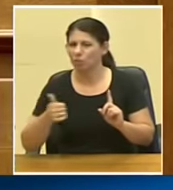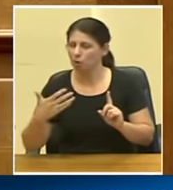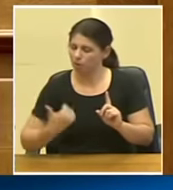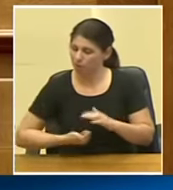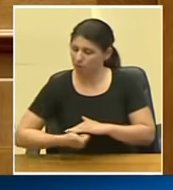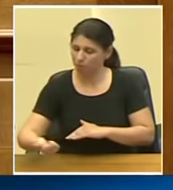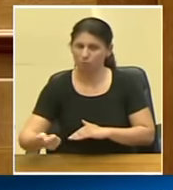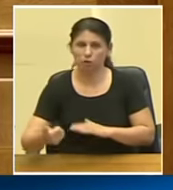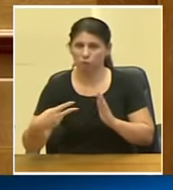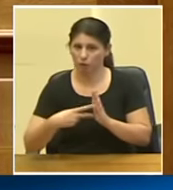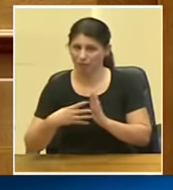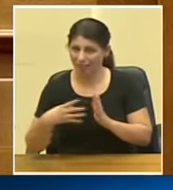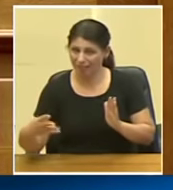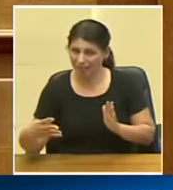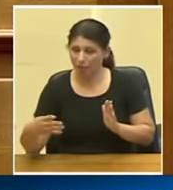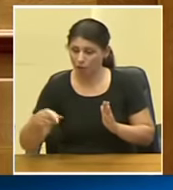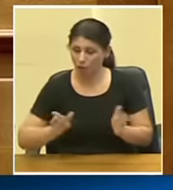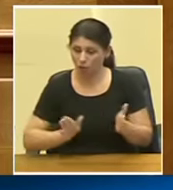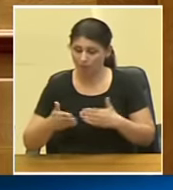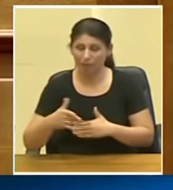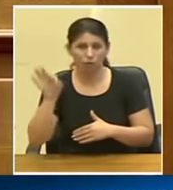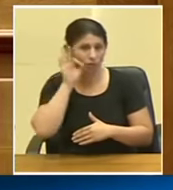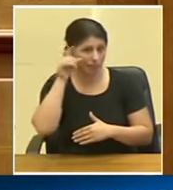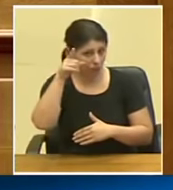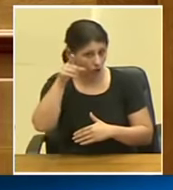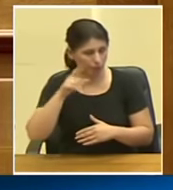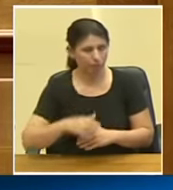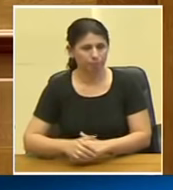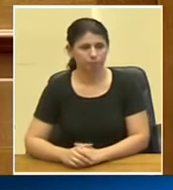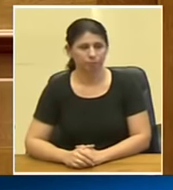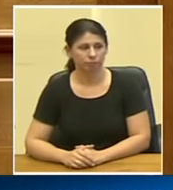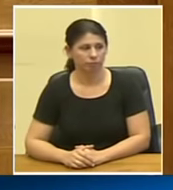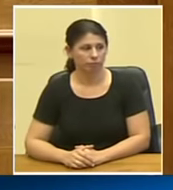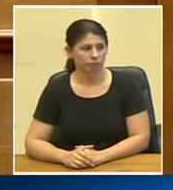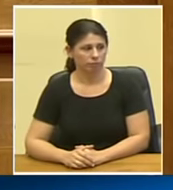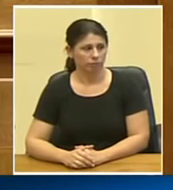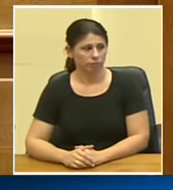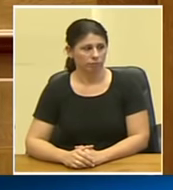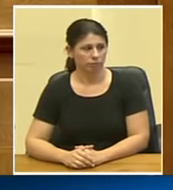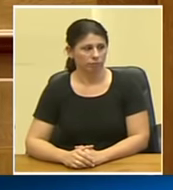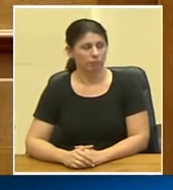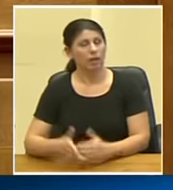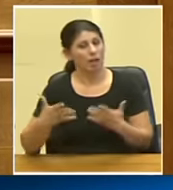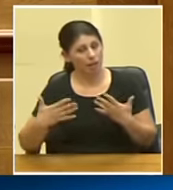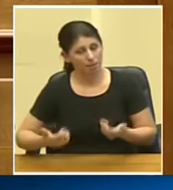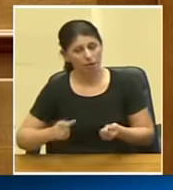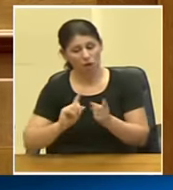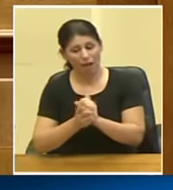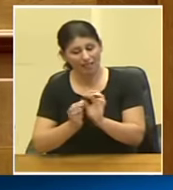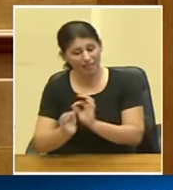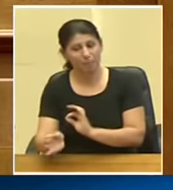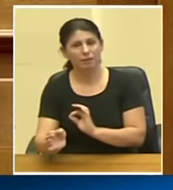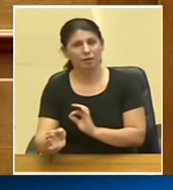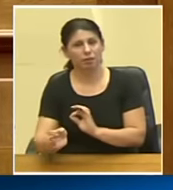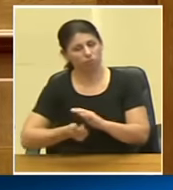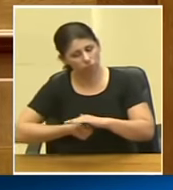του 19, αυτό το πακέτο στη Θεσσαλονίκη, της Θεσσαλονίκης, αλλά υπάρχουν και αντίμετρα στο πακέτο